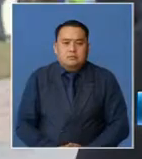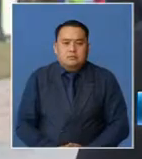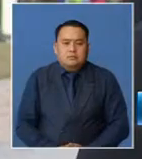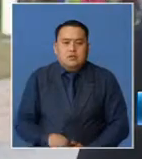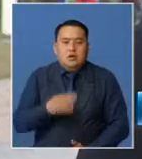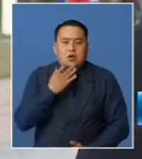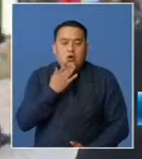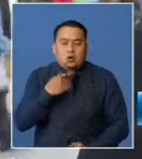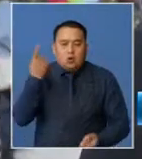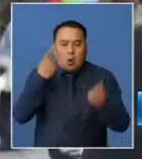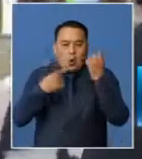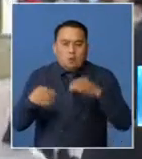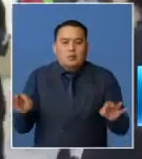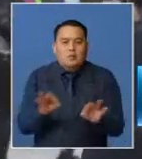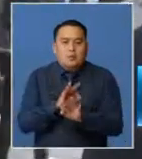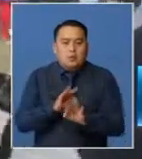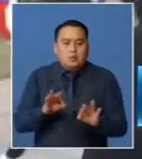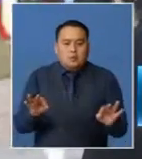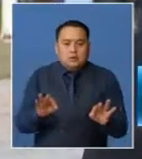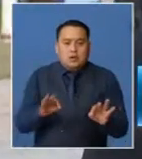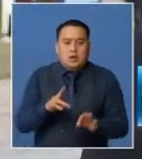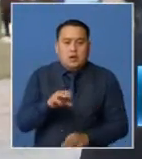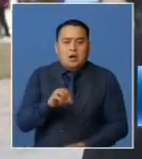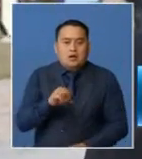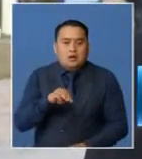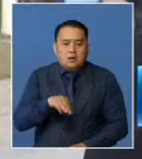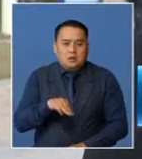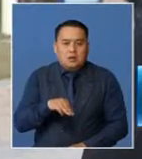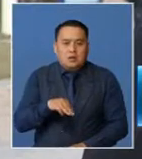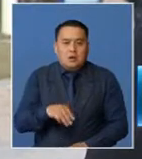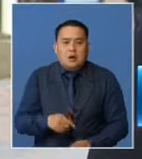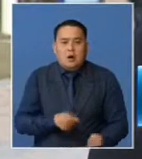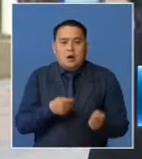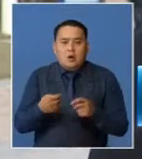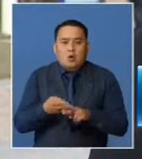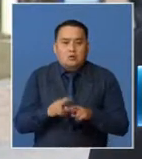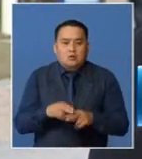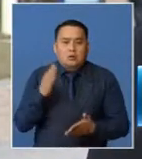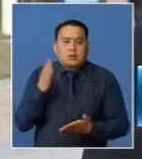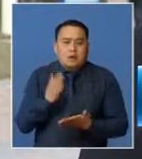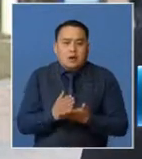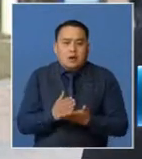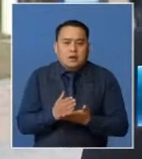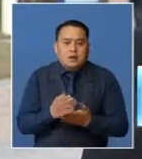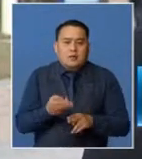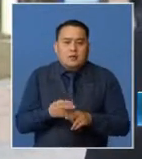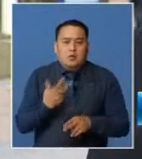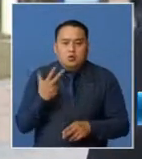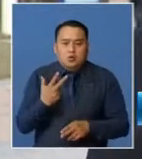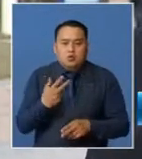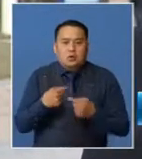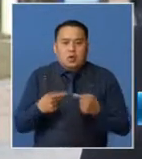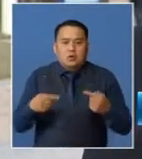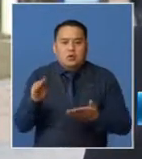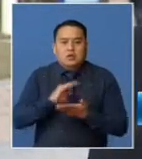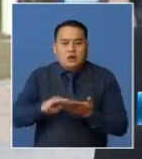Ұлттық өнер университетінің музыкант мамандары Қайрат Байбосынов ағамыздың кафедрасына апарып, осындай дүние бар екен, бұл үш түрлі әуенмен